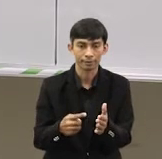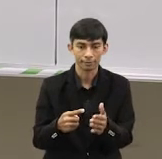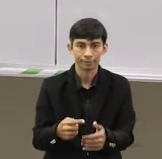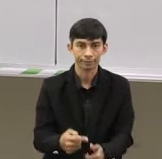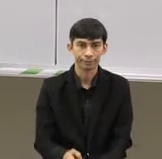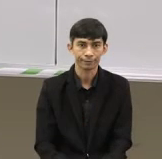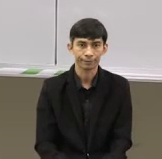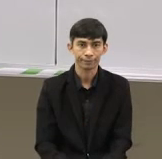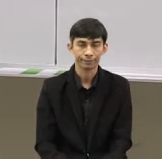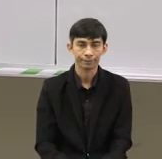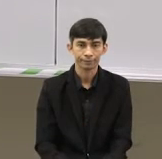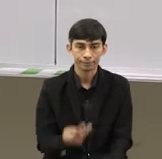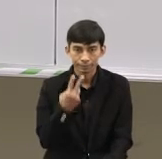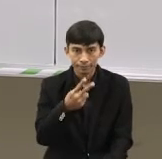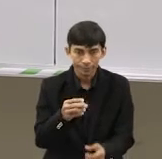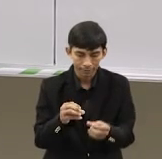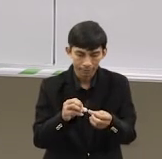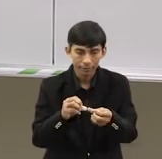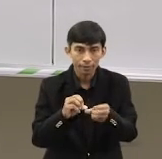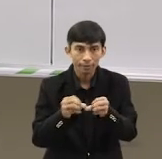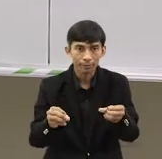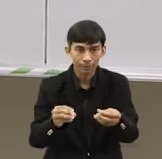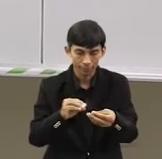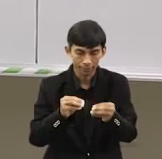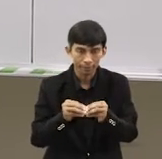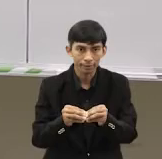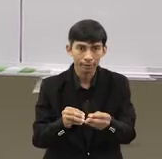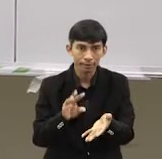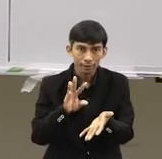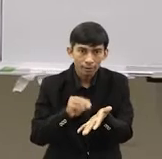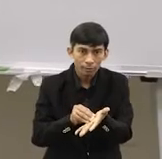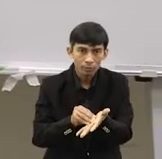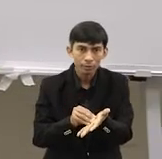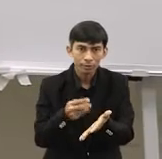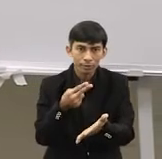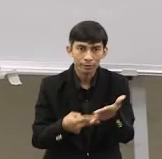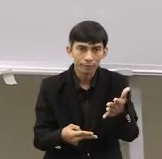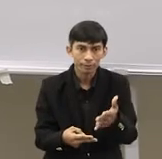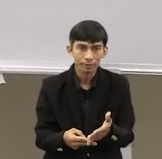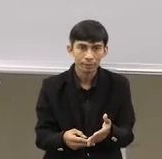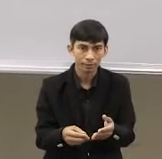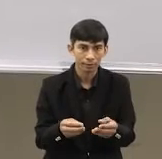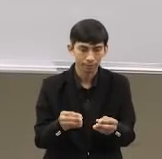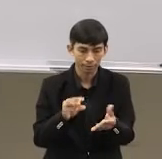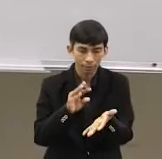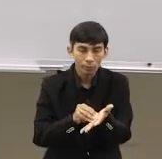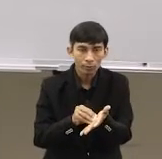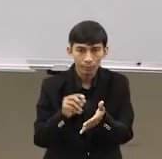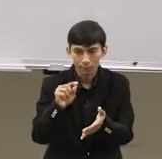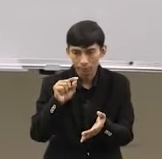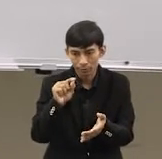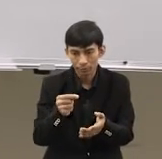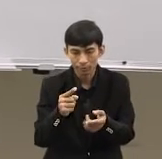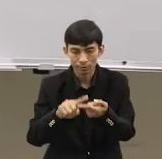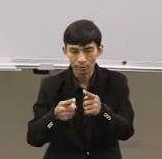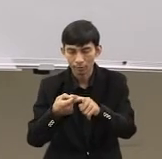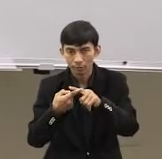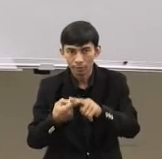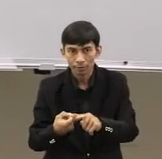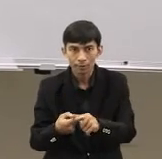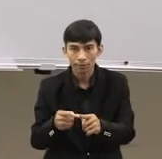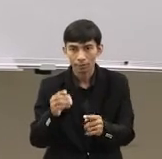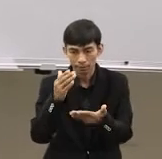mơ là bạn lấy phải dương chầm nuốt chia chầm nuốt ấy chia chầm nuốt tu sụp hiện phía